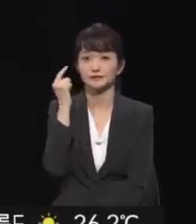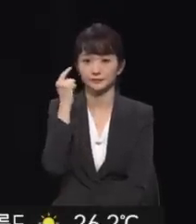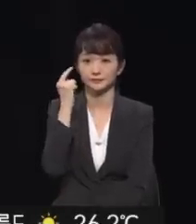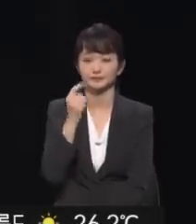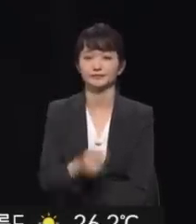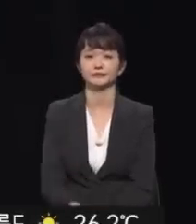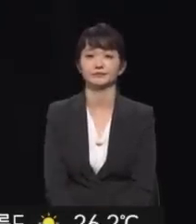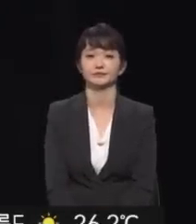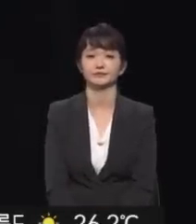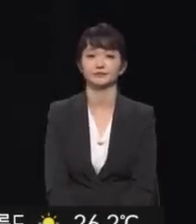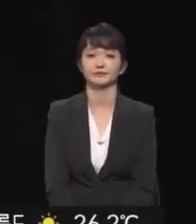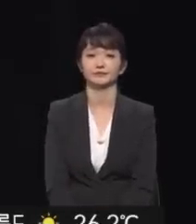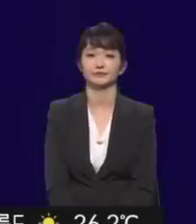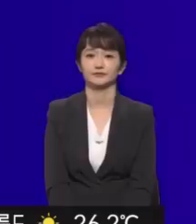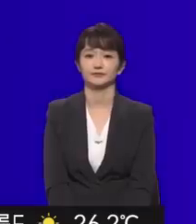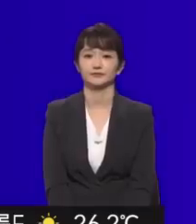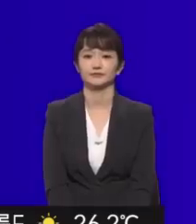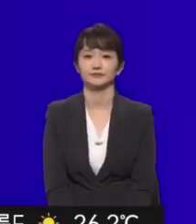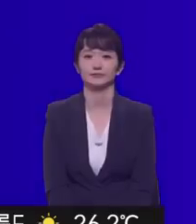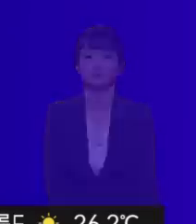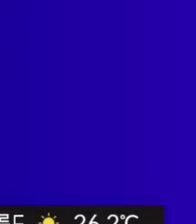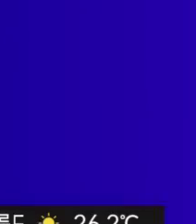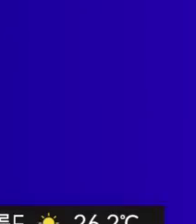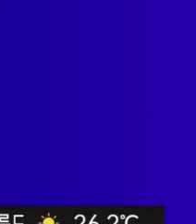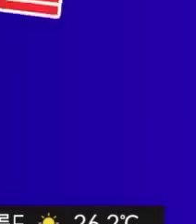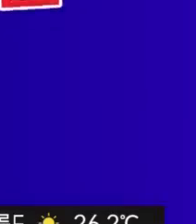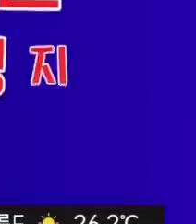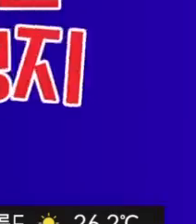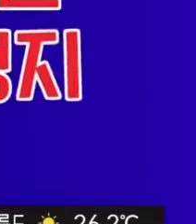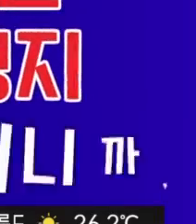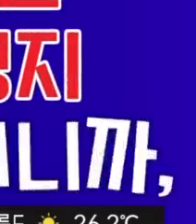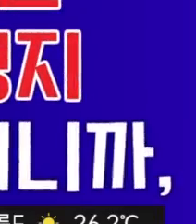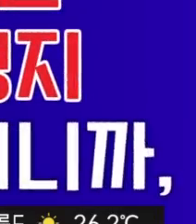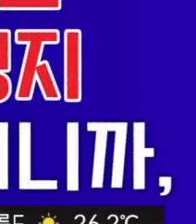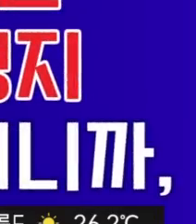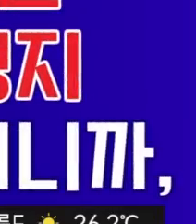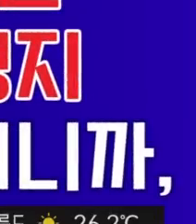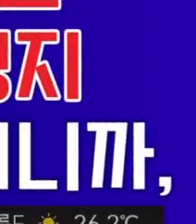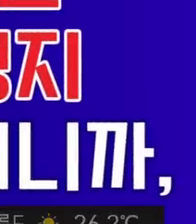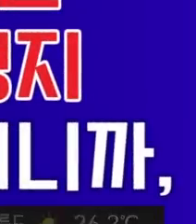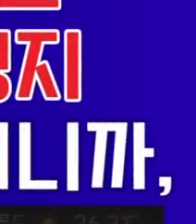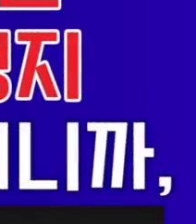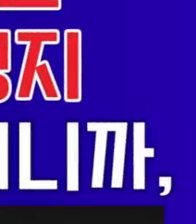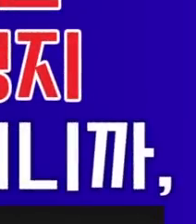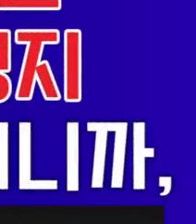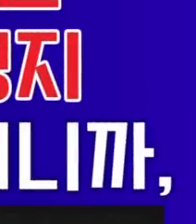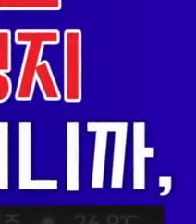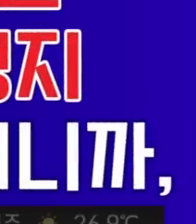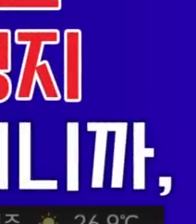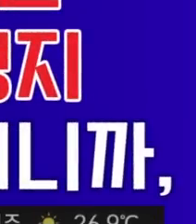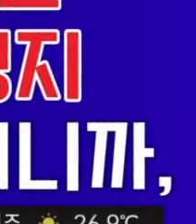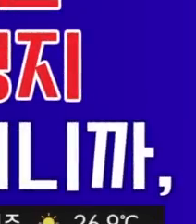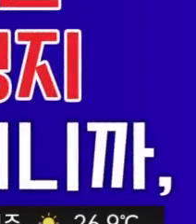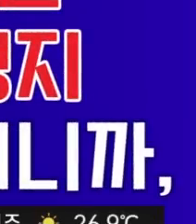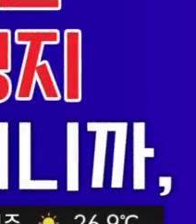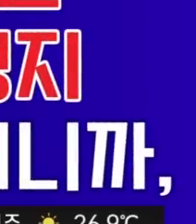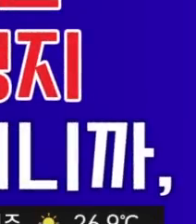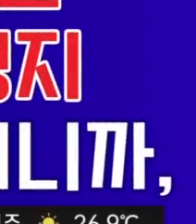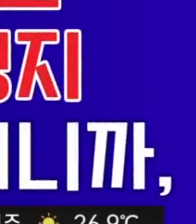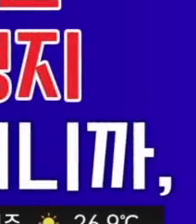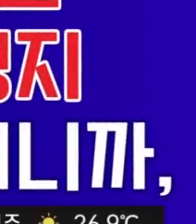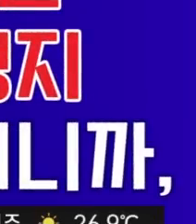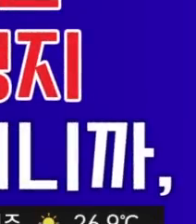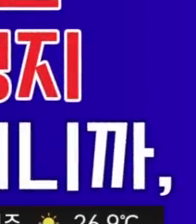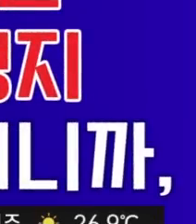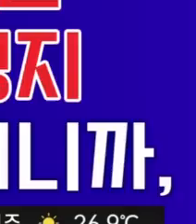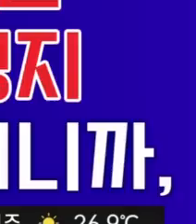들어보겠습니다 또 잠적 이라는 게 뭐 다른 의미가 아니에요 어차피 저는 6개월 동안의 뭐 또 지구